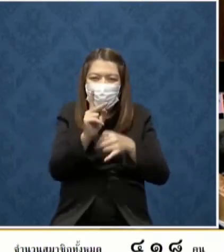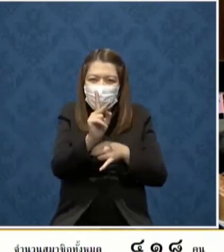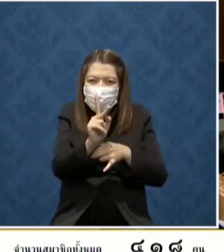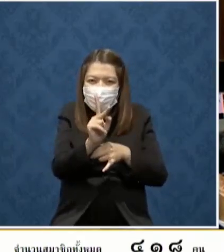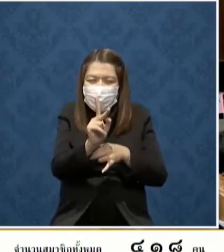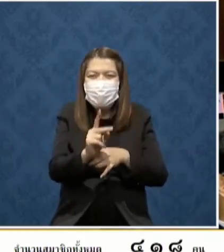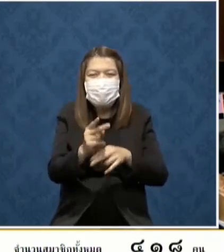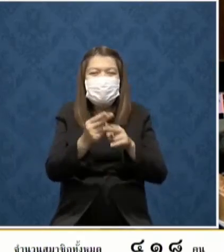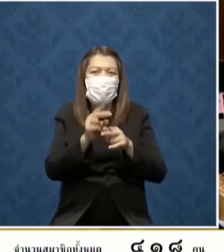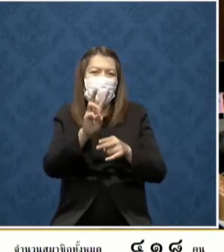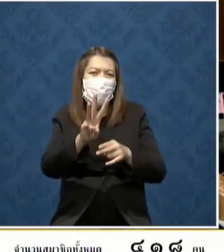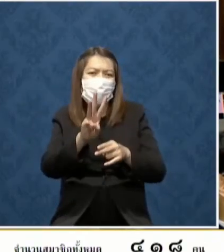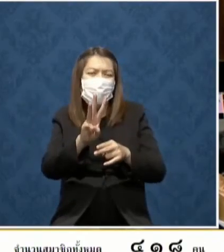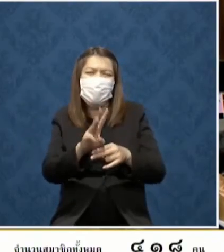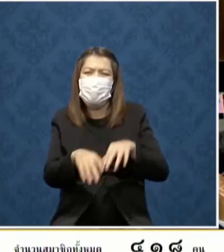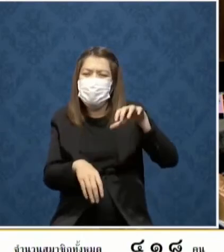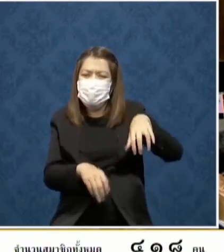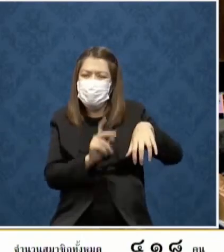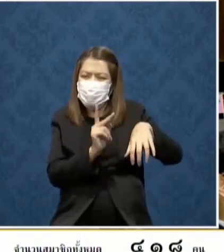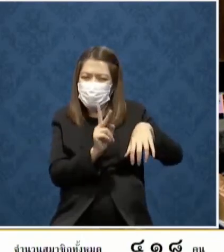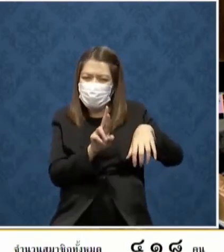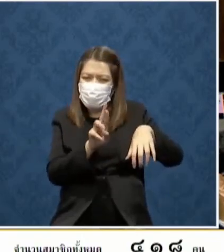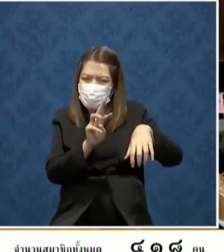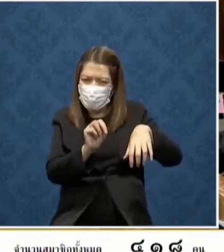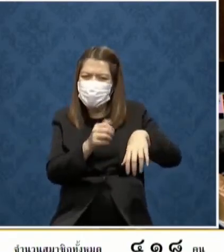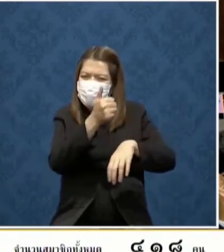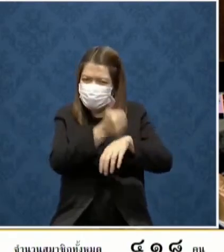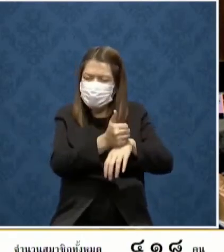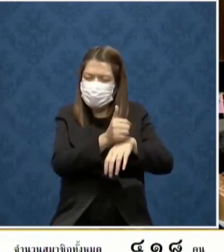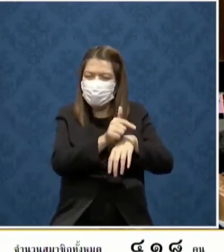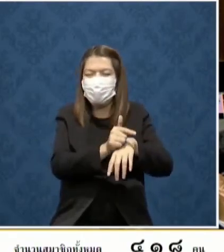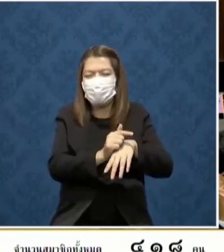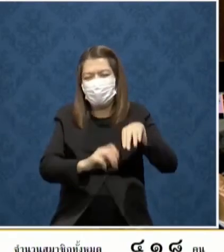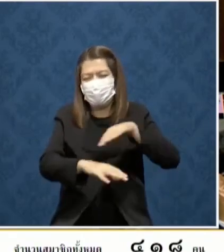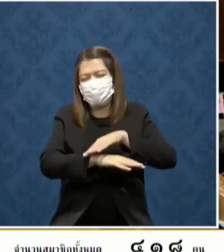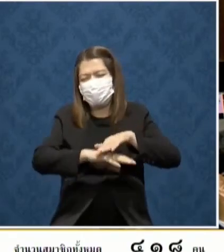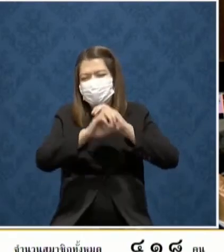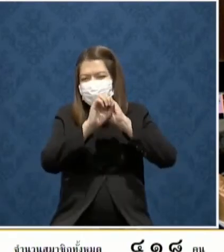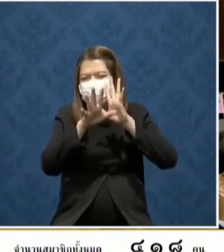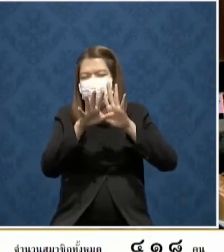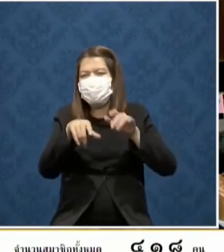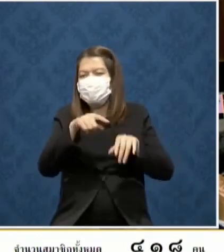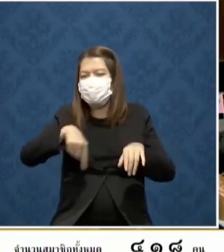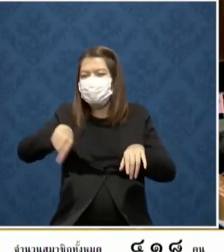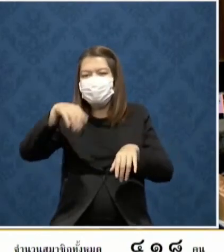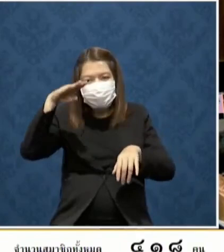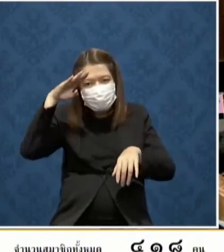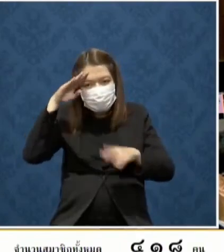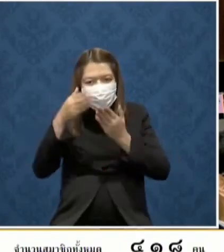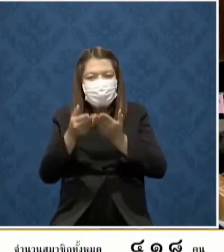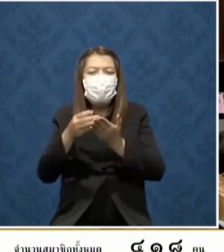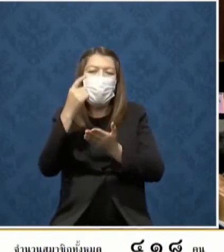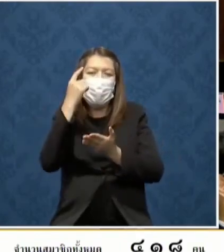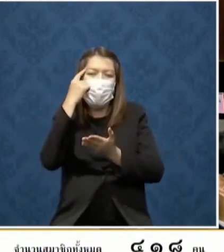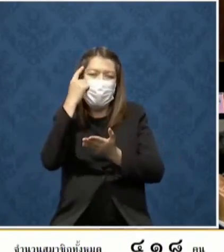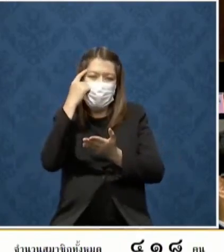เป็นอดีตเจ้ากม นะ กมอะไรไปหากนดู พี่แตหลกถามัยไม่ชัดแตเขารู้กนทคองทัพ สรุปแล้ว ค